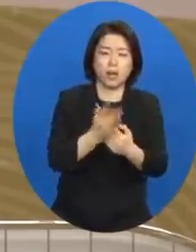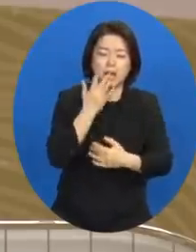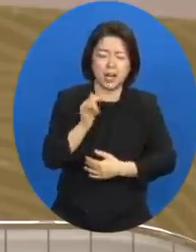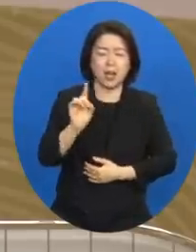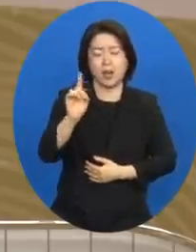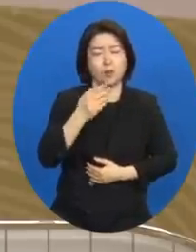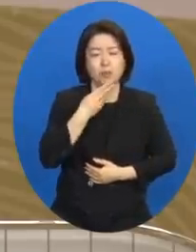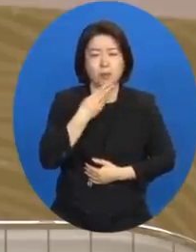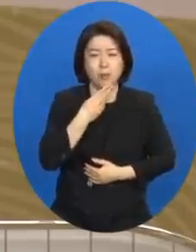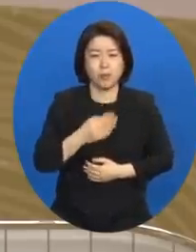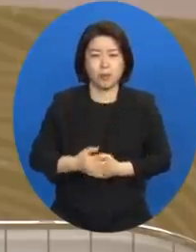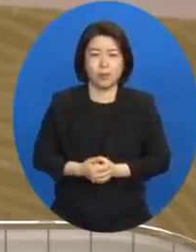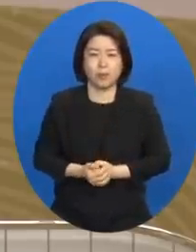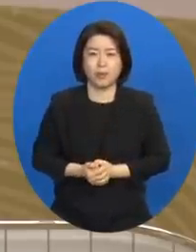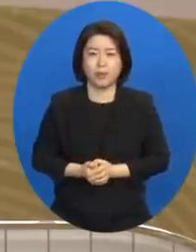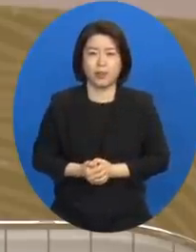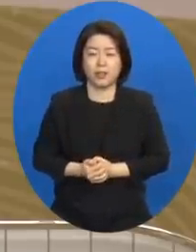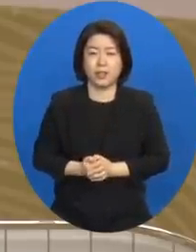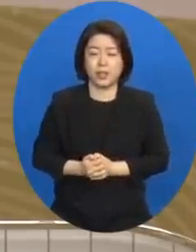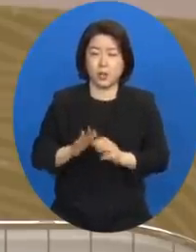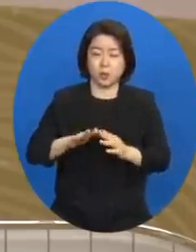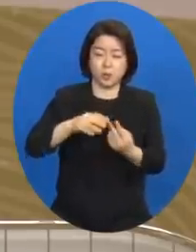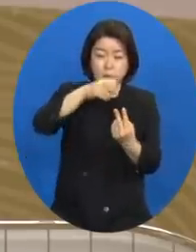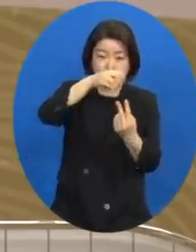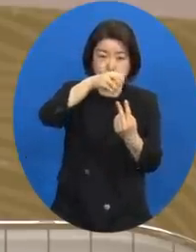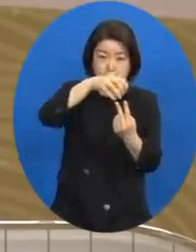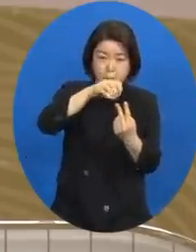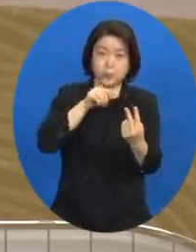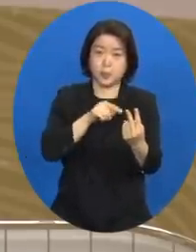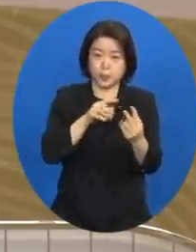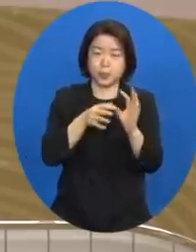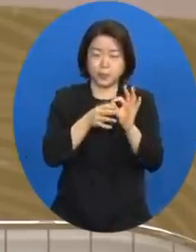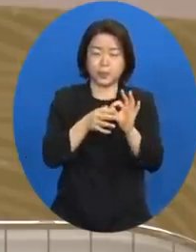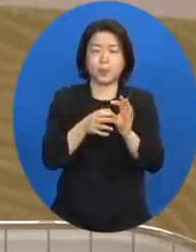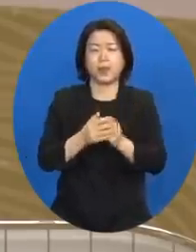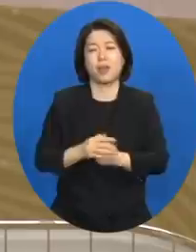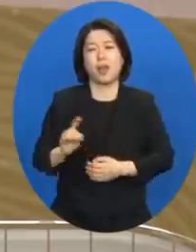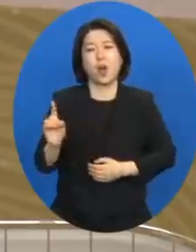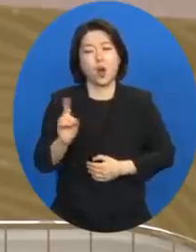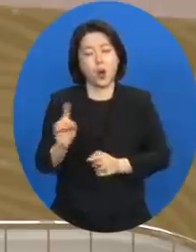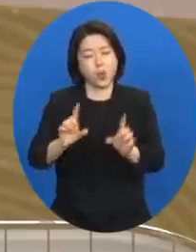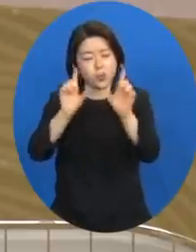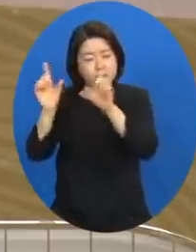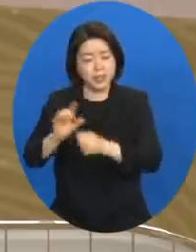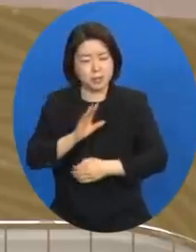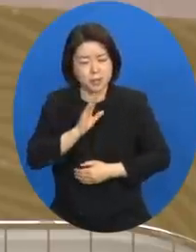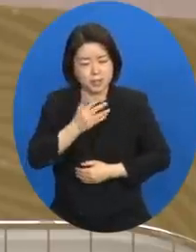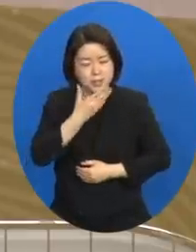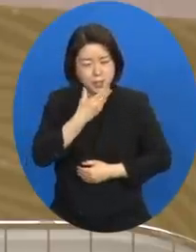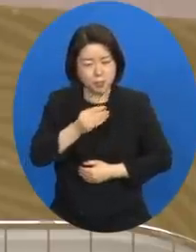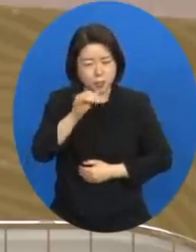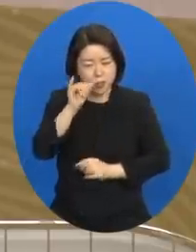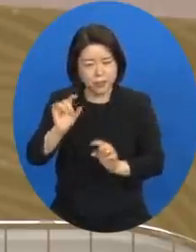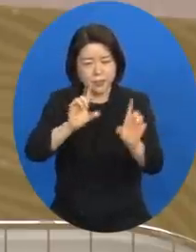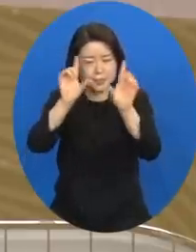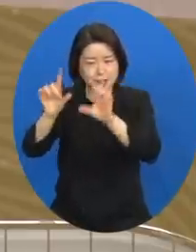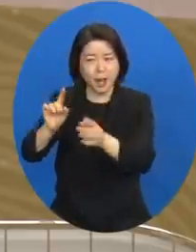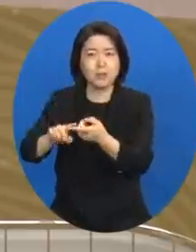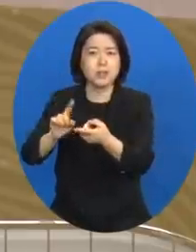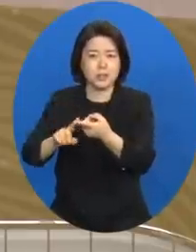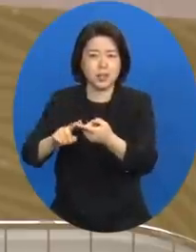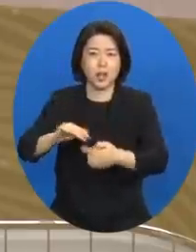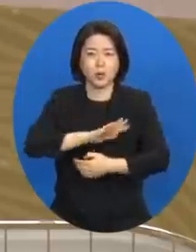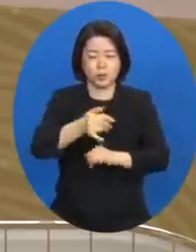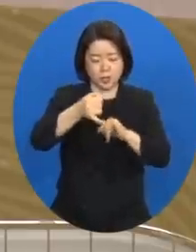없습니다. 오늘 세례 요한을 통해서 어떤 삶이 진짜 복이 있는 삶인지 우리가